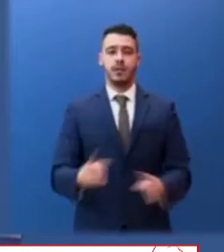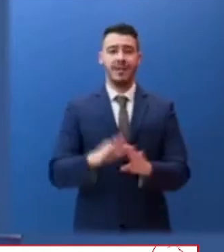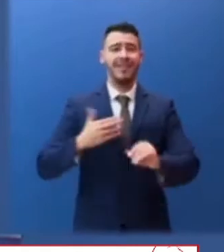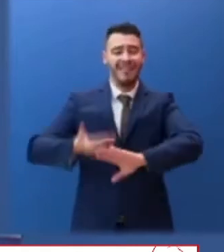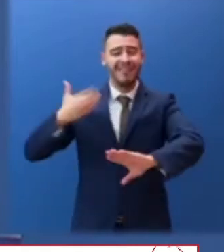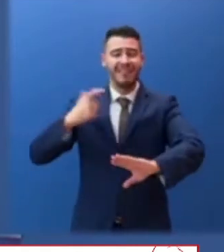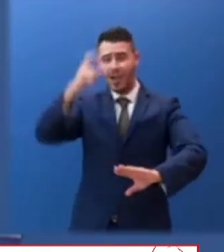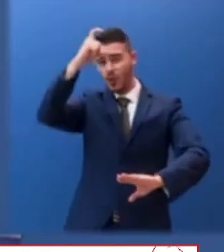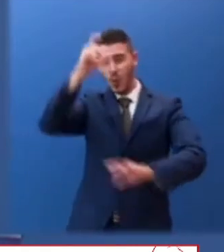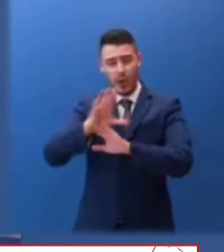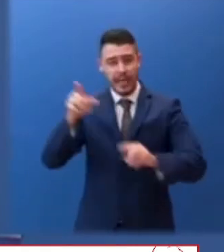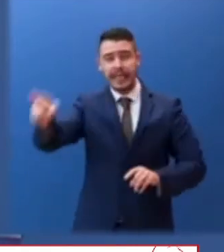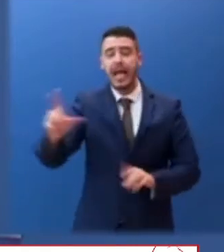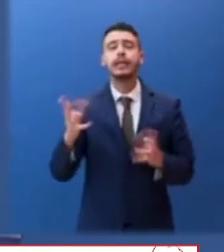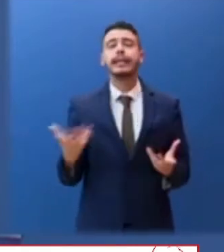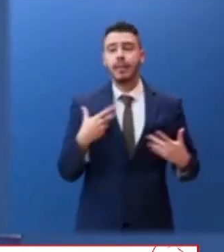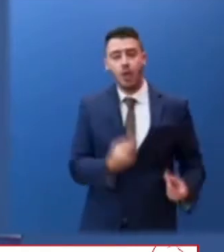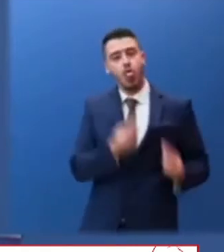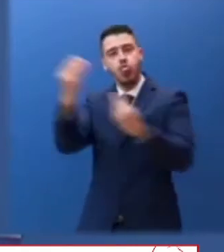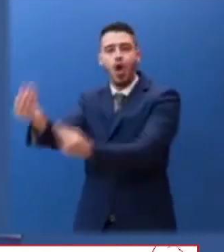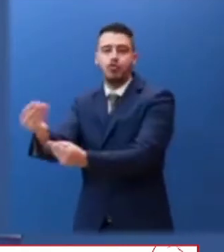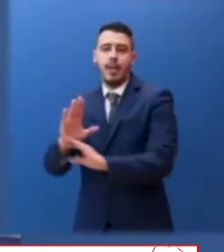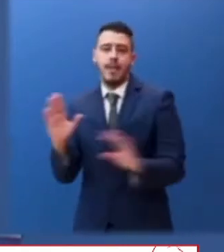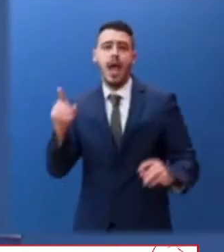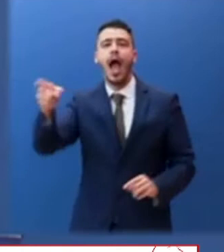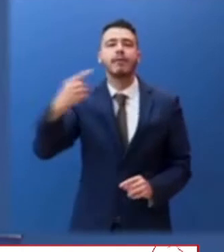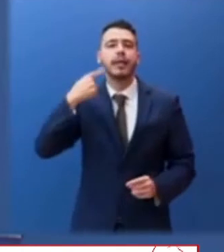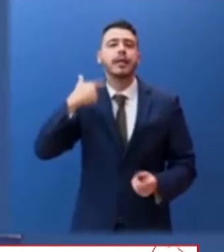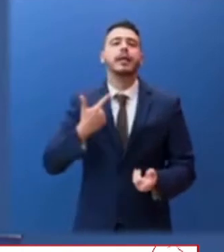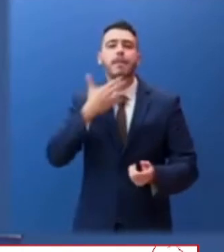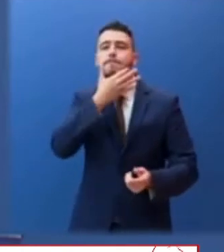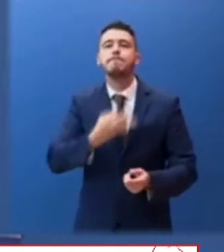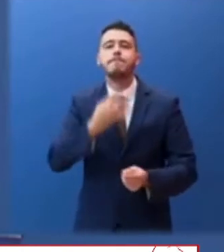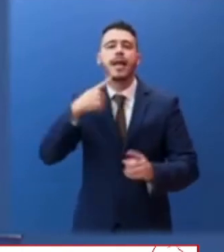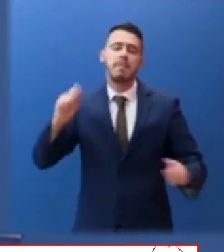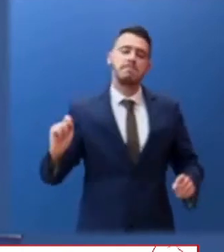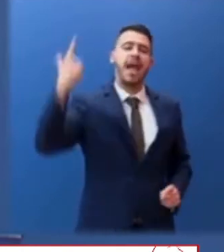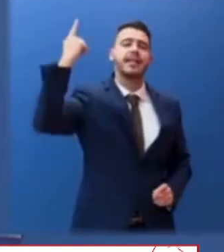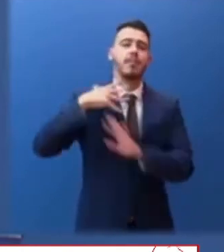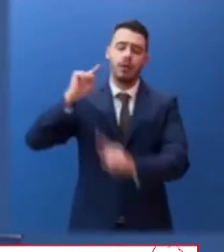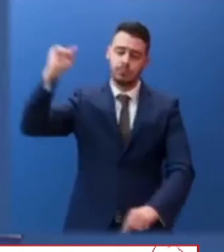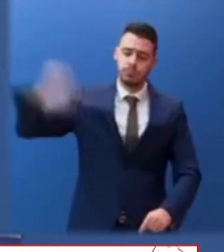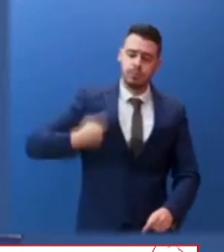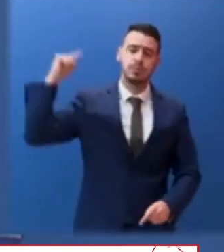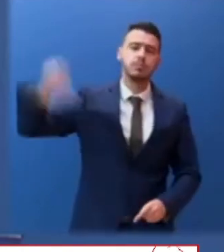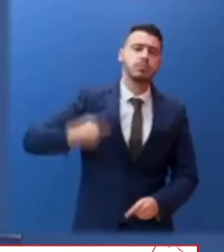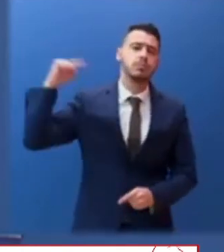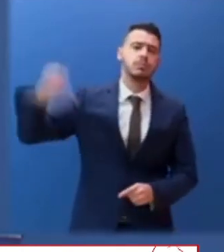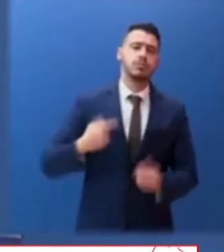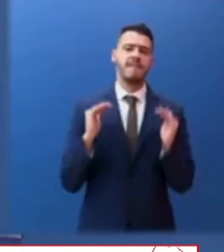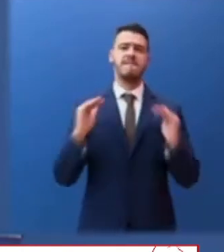είχε τον χρόνο να επιλέξει τον δρόμο της και τον σπατάλησε σε προκλήσεις. Είχε την ευκαιρία που της πρόσφεραν τόσο η